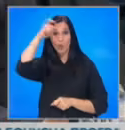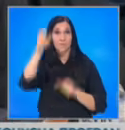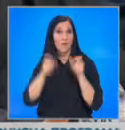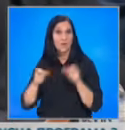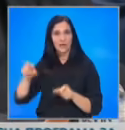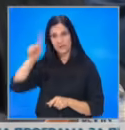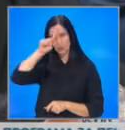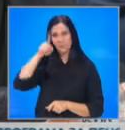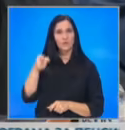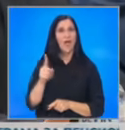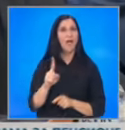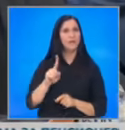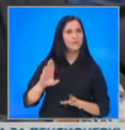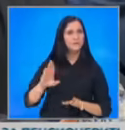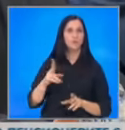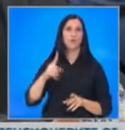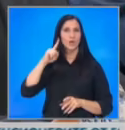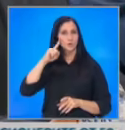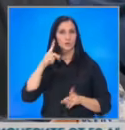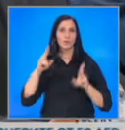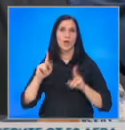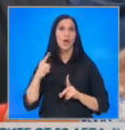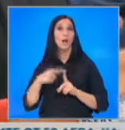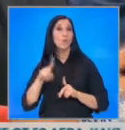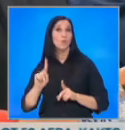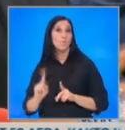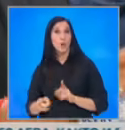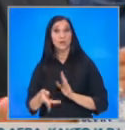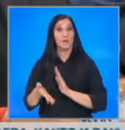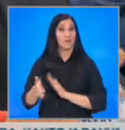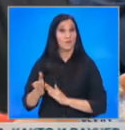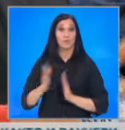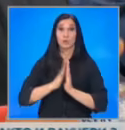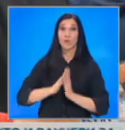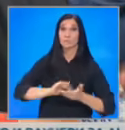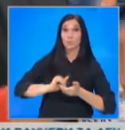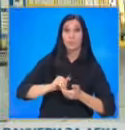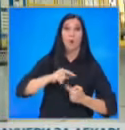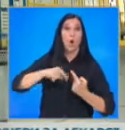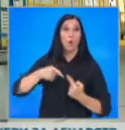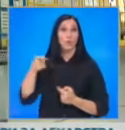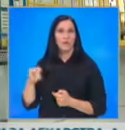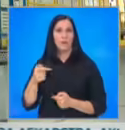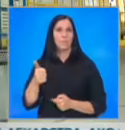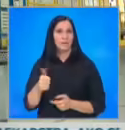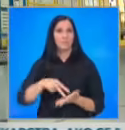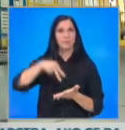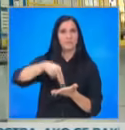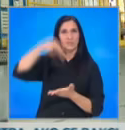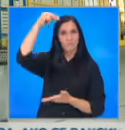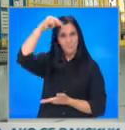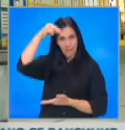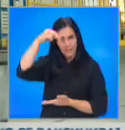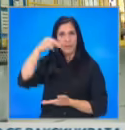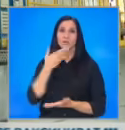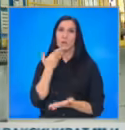София. Това е единственото решение разумно, към което ние можем да вървим. И ви призовавам да се обединим около това. От БСП Изправи се БГ, ние